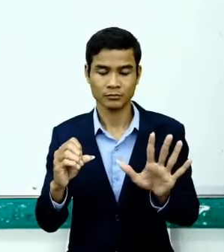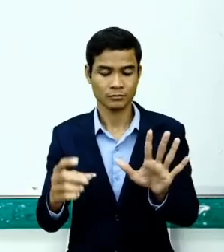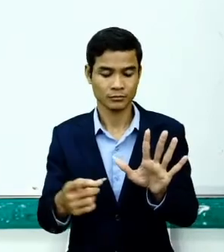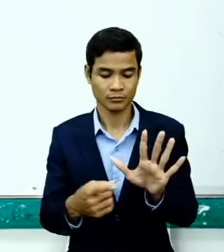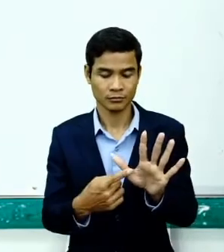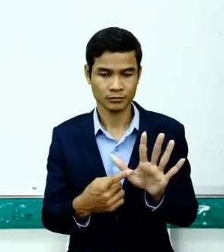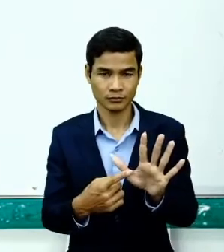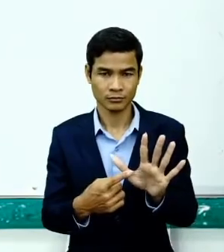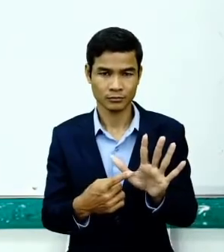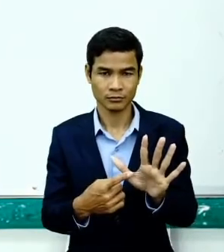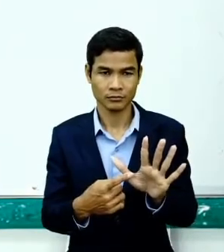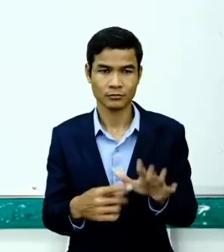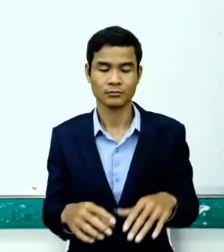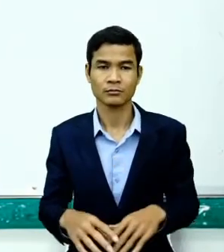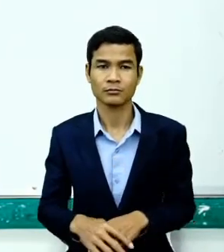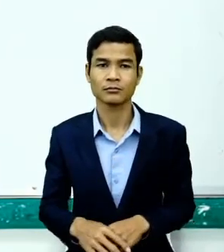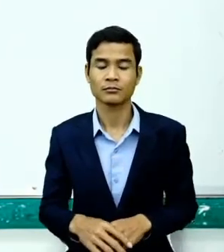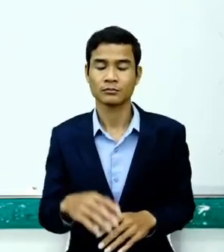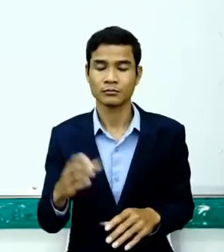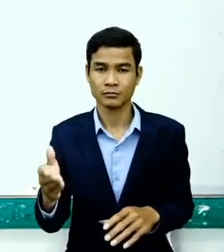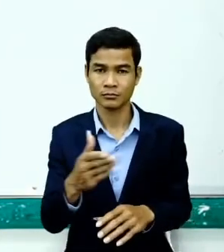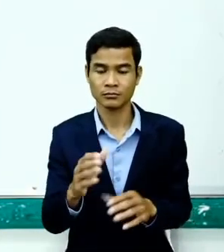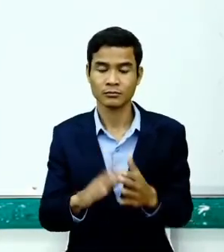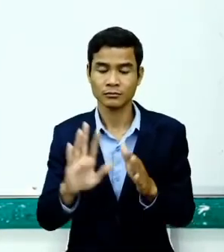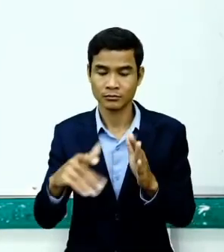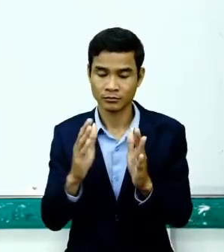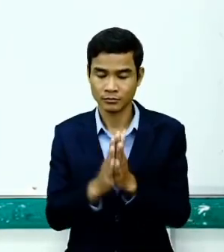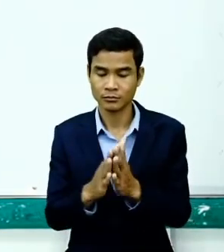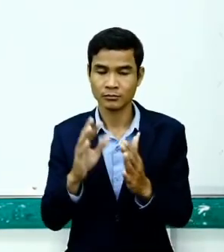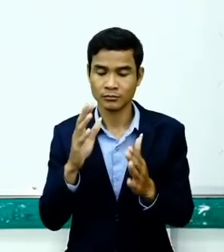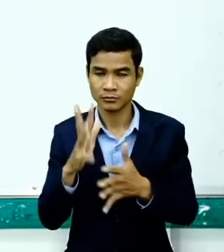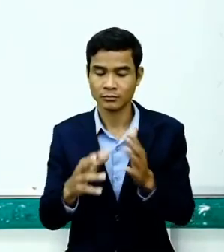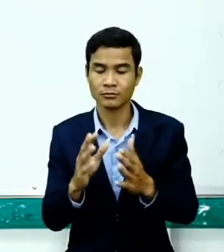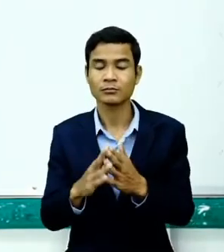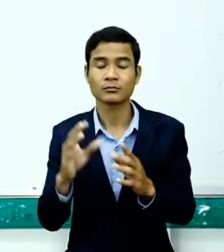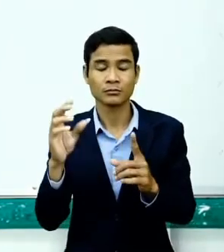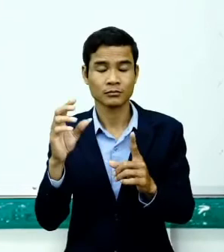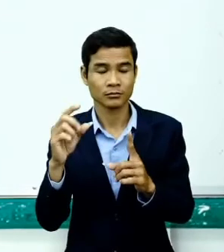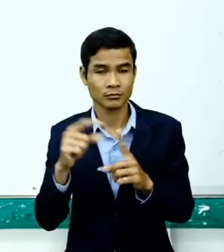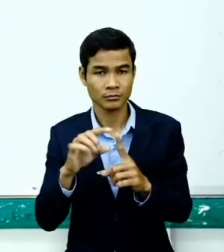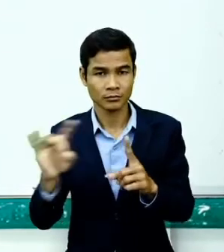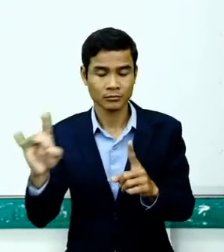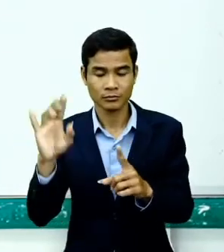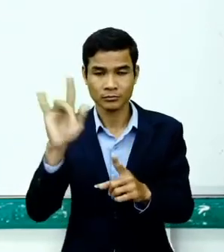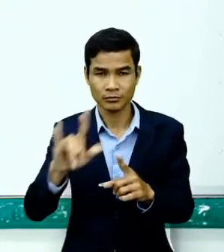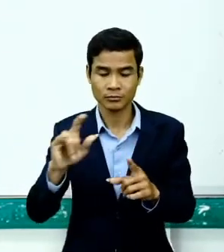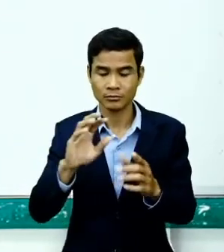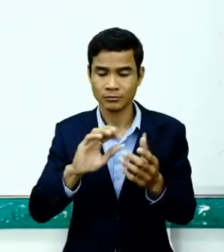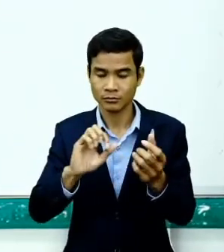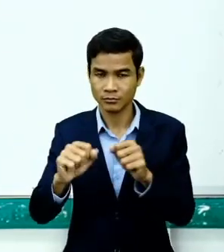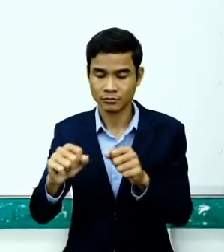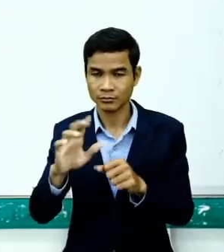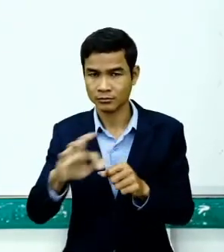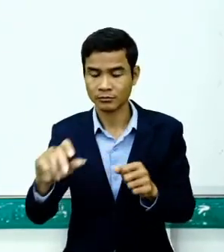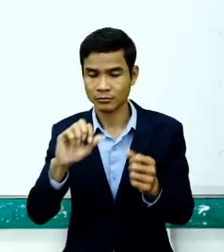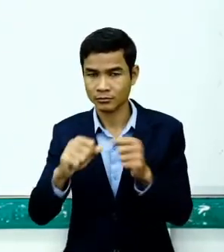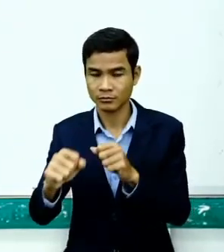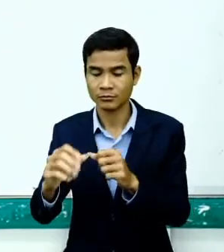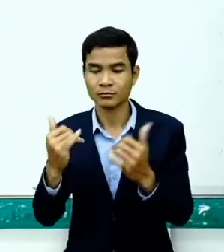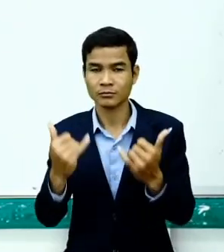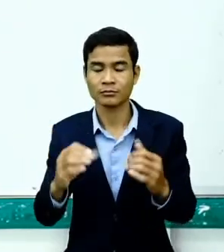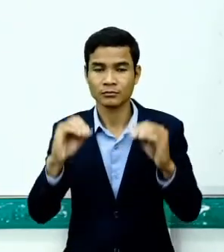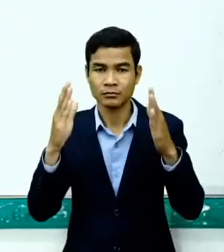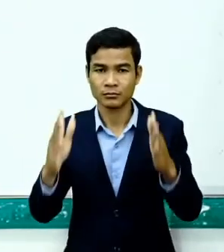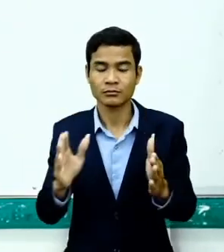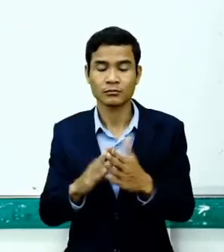អ៊ីលីចាអរគុណកូនកូនដែលបានចូលរួមអានព្យាងដែលប្រើអក្សរចល័តជាមួយអ្នកគ្រូឥឡូវនេះអ្នកគ្រូនឹងនាំ